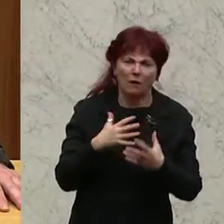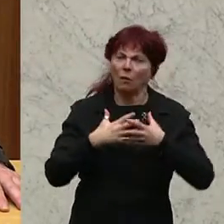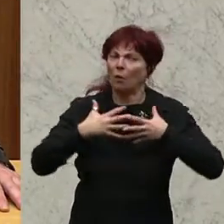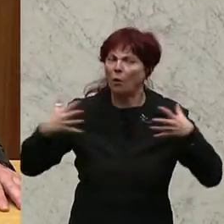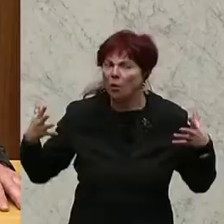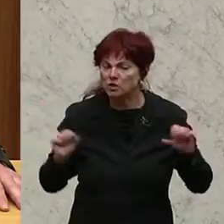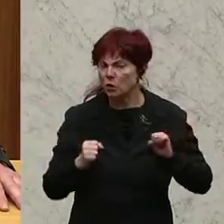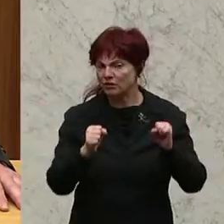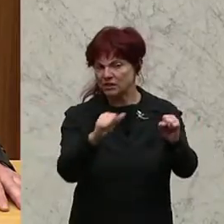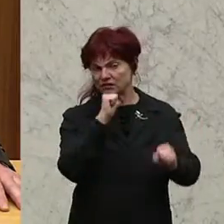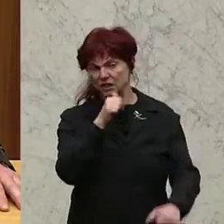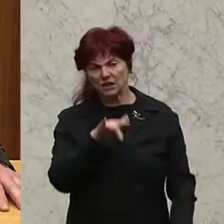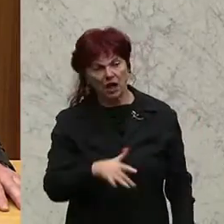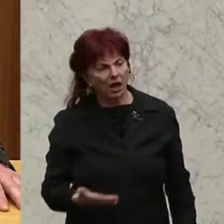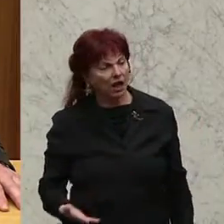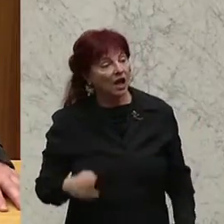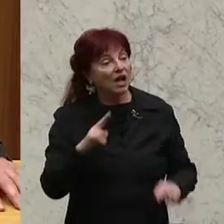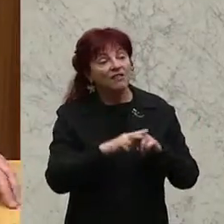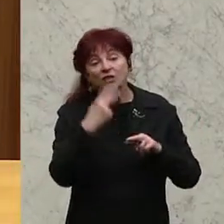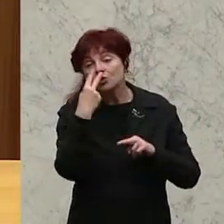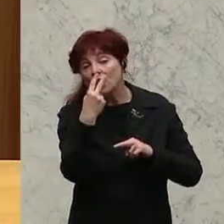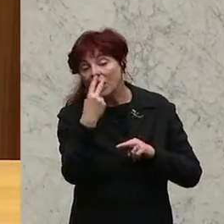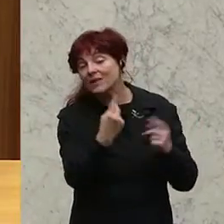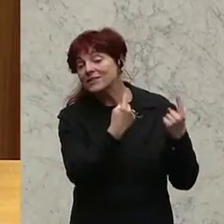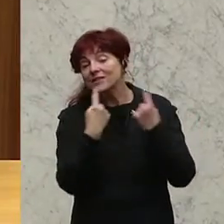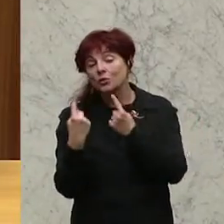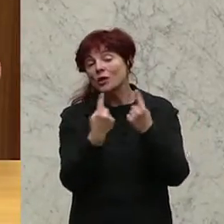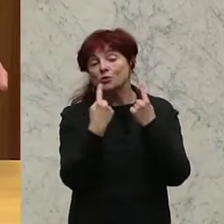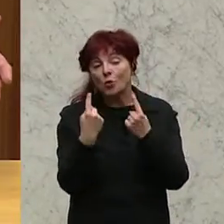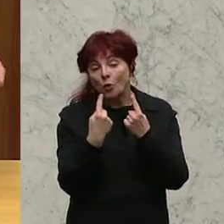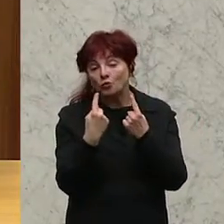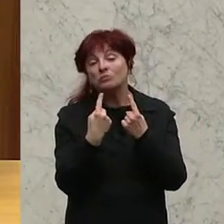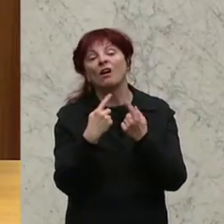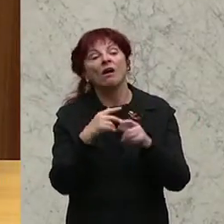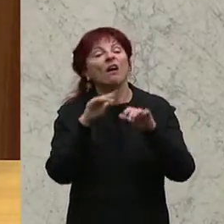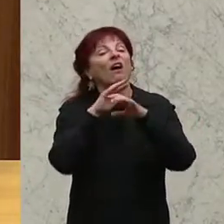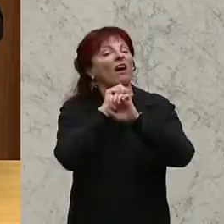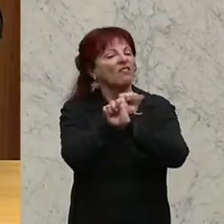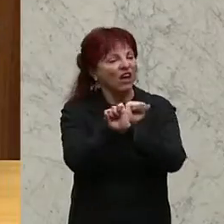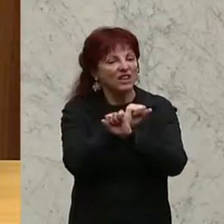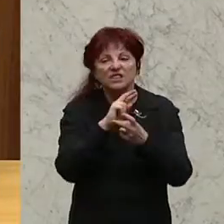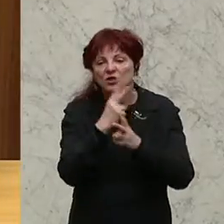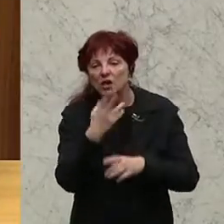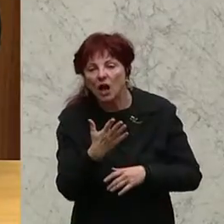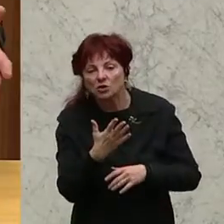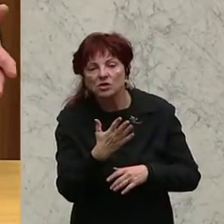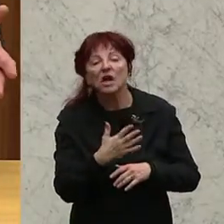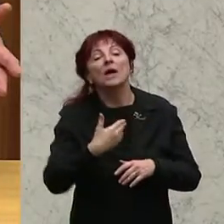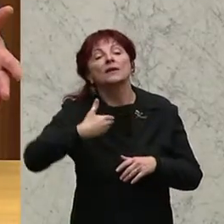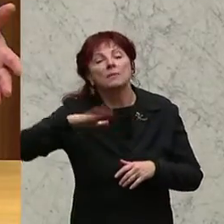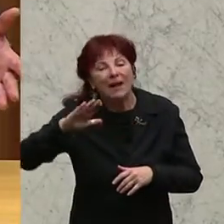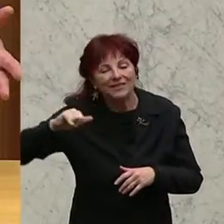Bauoffensive wäre aber notwendig, wenn man sich die Situation im Strafvollzug anschaut. Der Großteil der österreichischen Justizanstalten sind alte Klöster, die nie